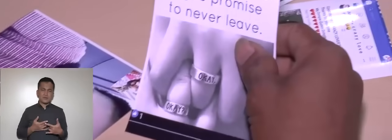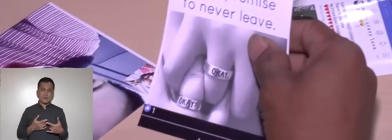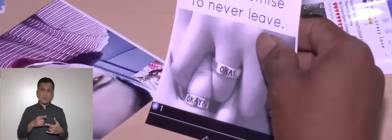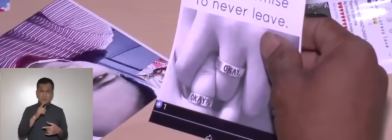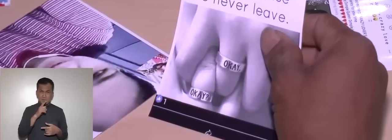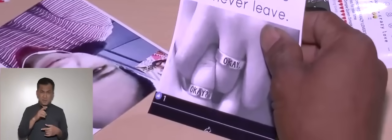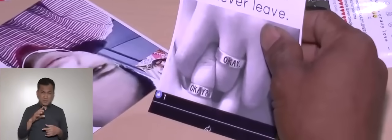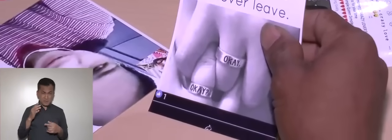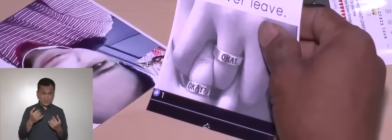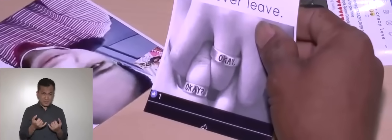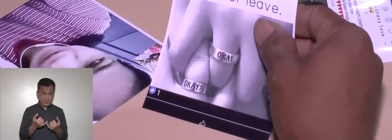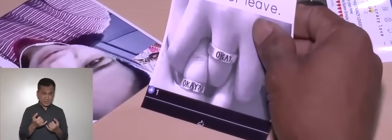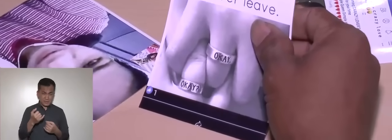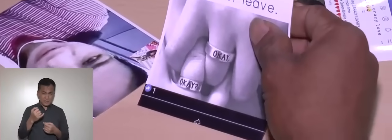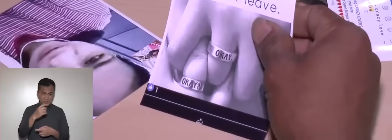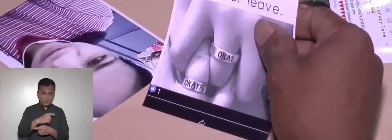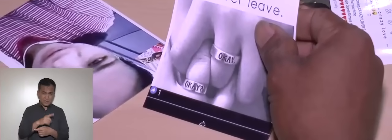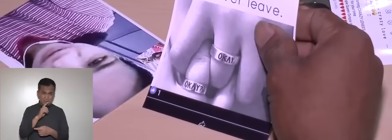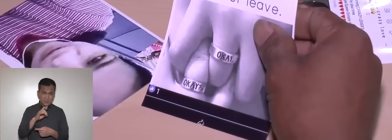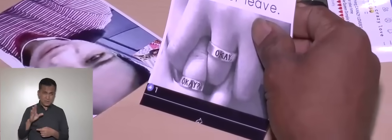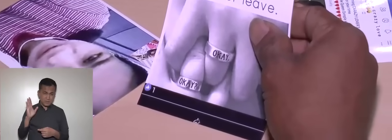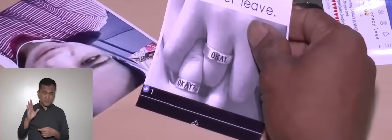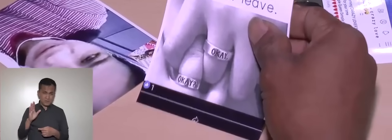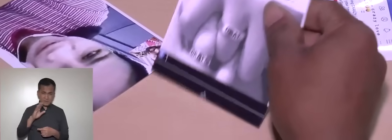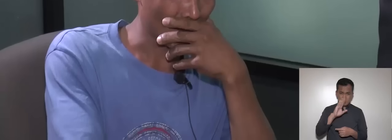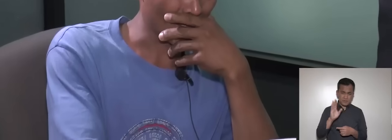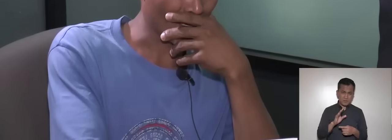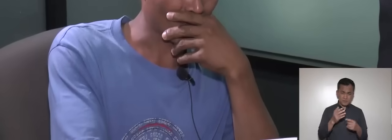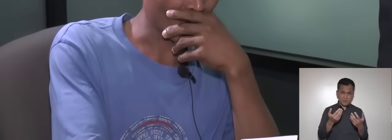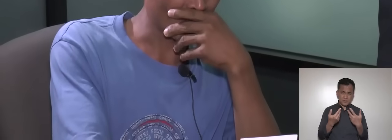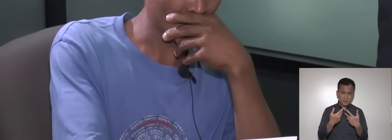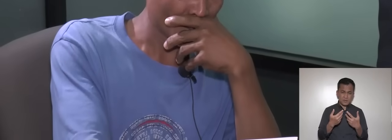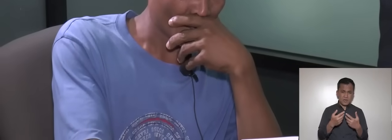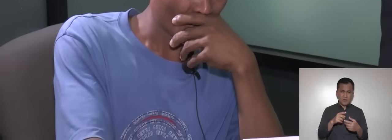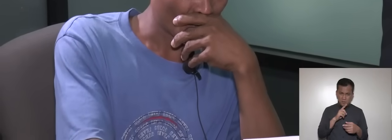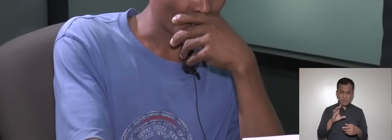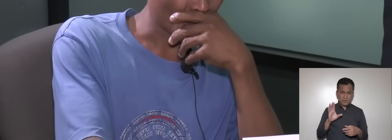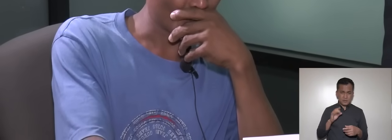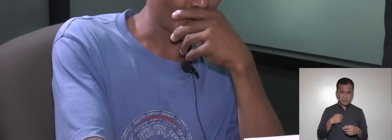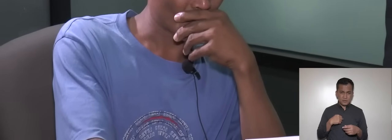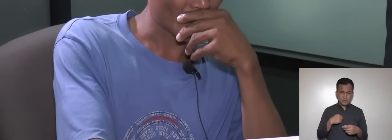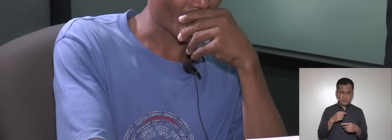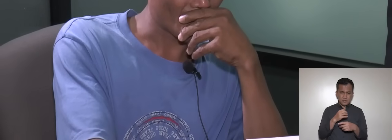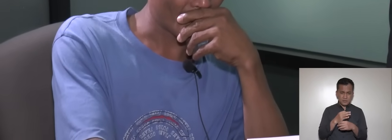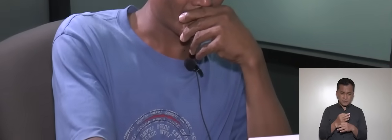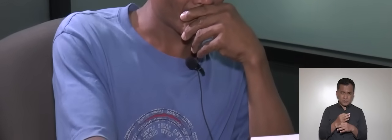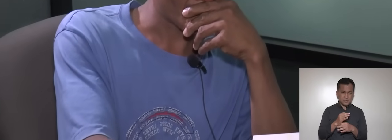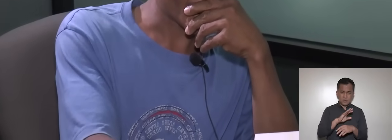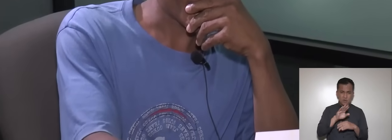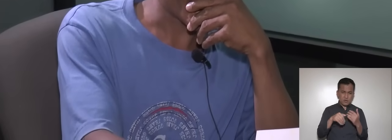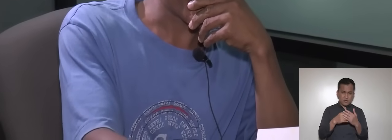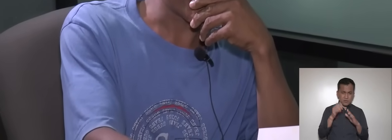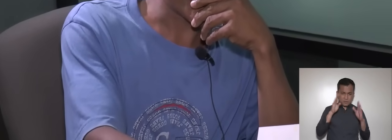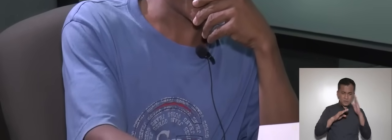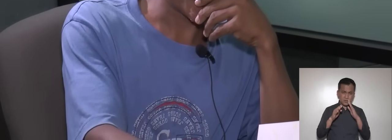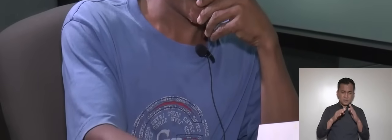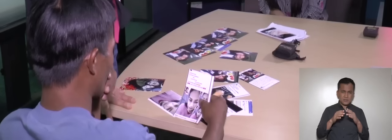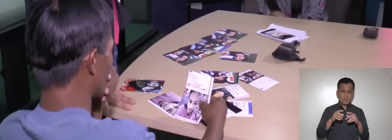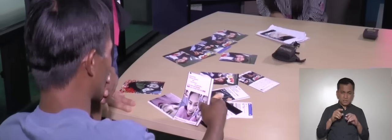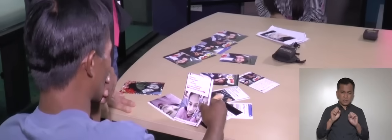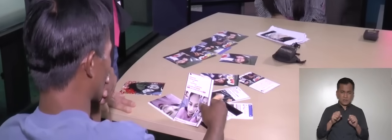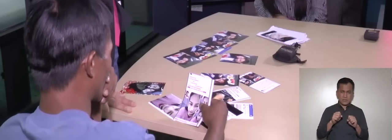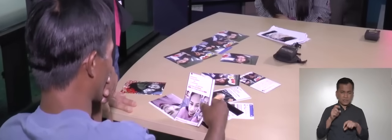promise to stay. If you promise to never leave, I can promise fix all your problem. But I can